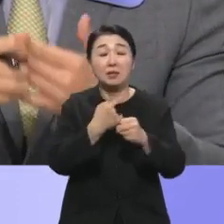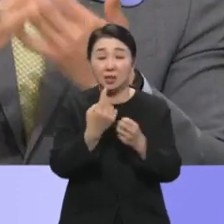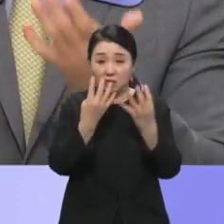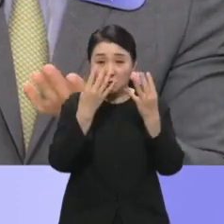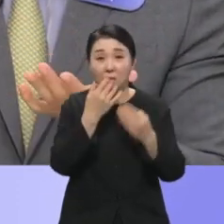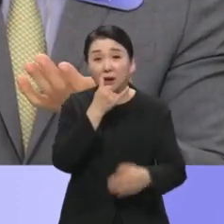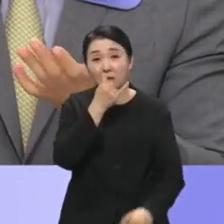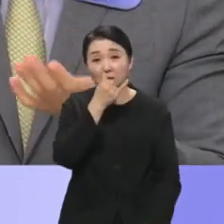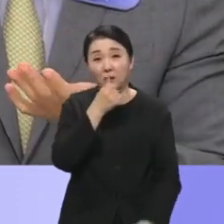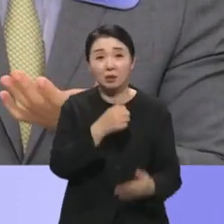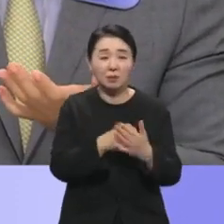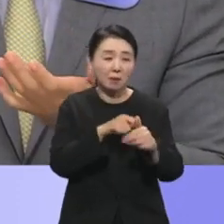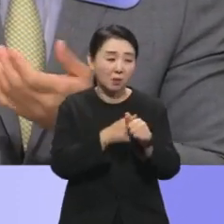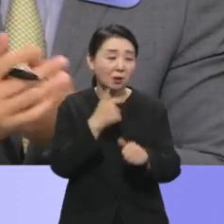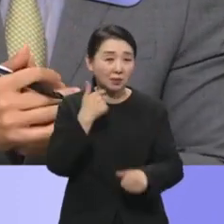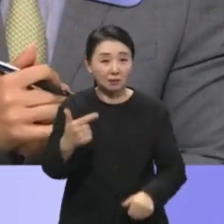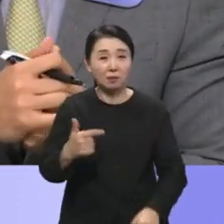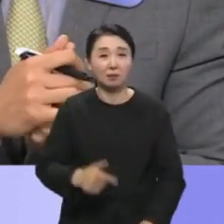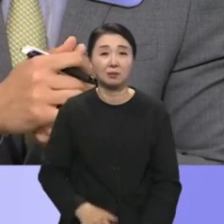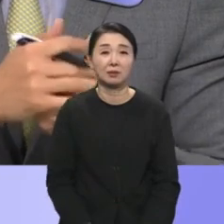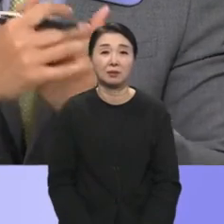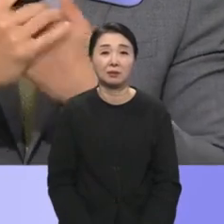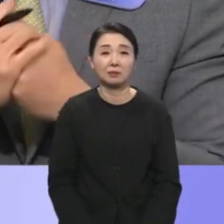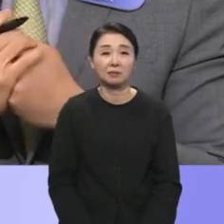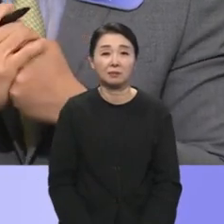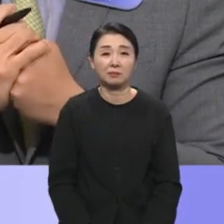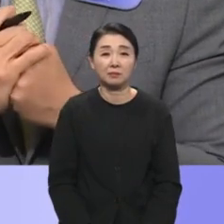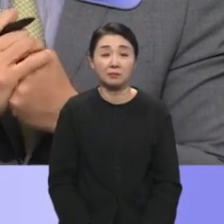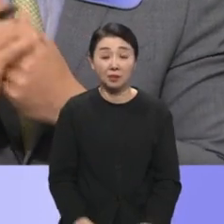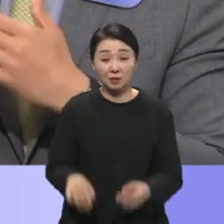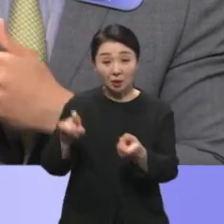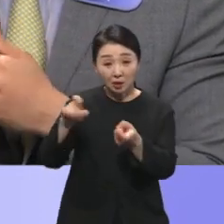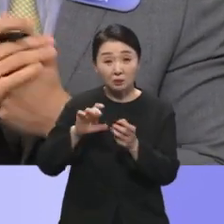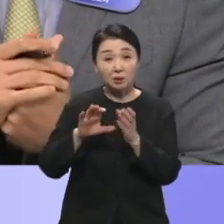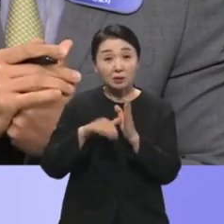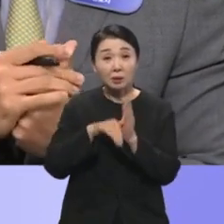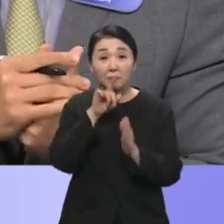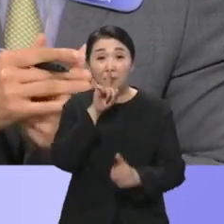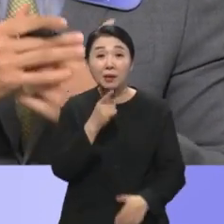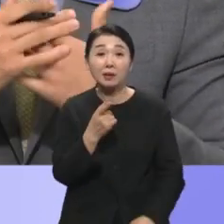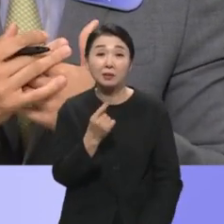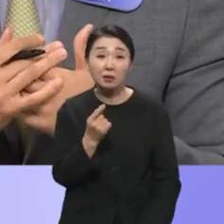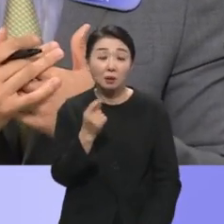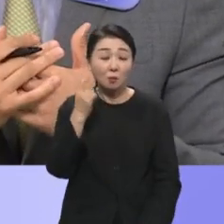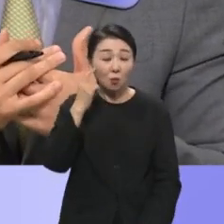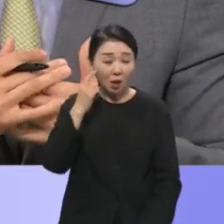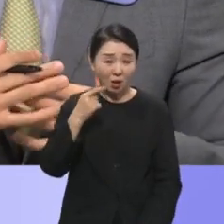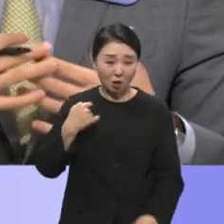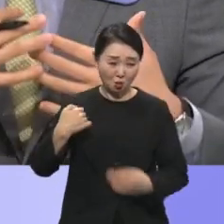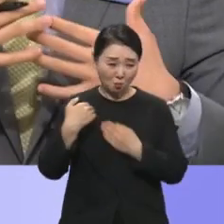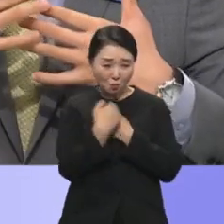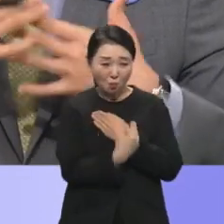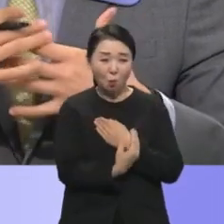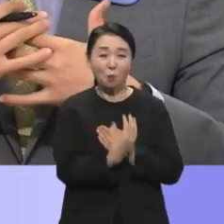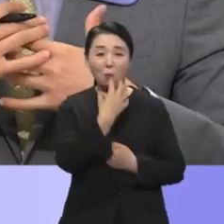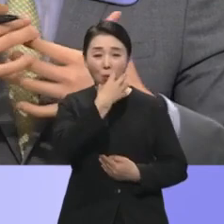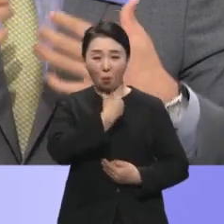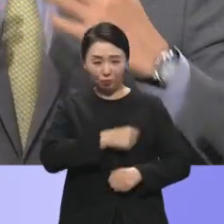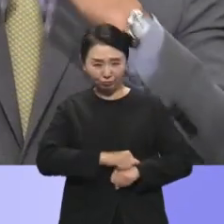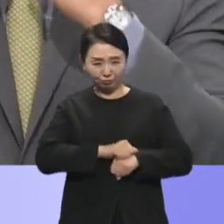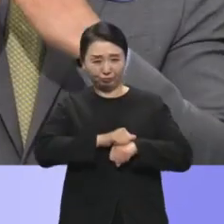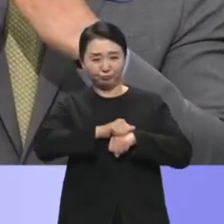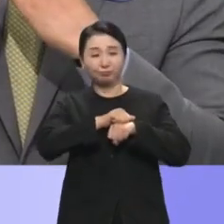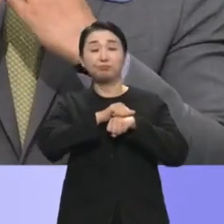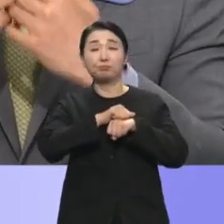때 처벌이 센지 이렇게 알 수가 있고 사실 이렇게 들여왔을 때 아까 말씀하셨던 것처럼 뭐 보디 패커 사례 그래서 이제 몸 안에